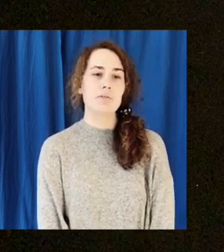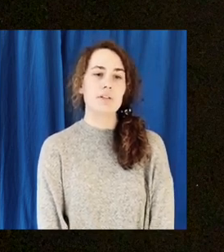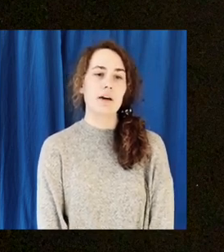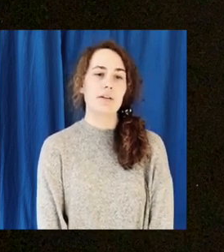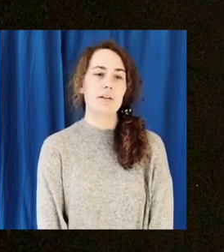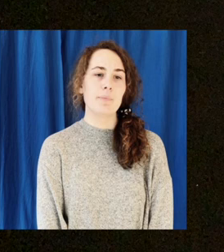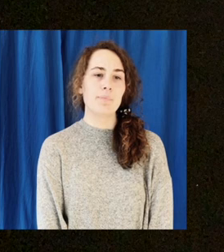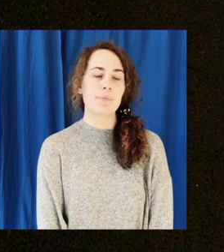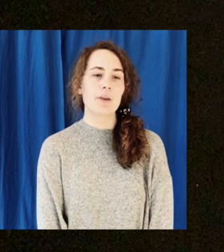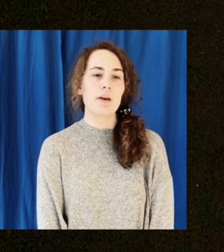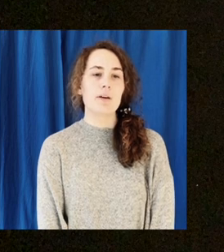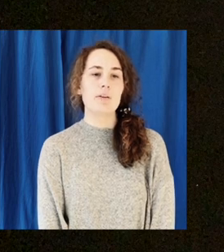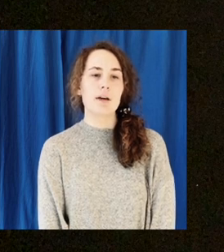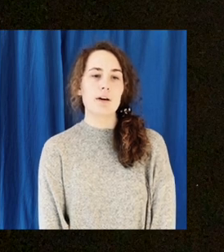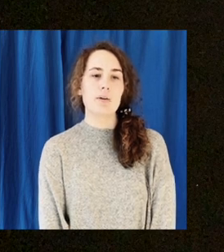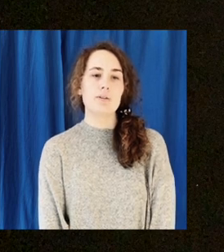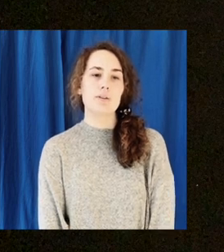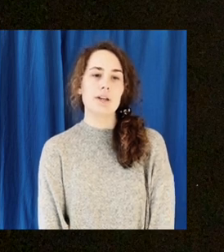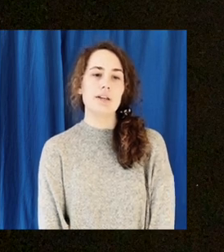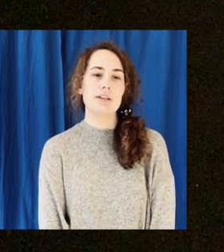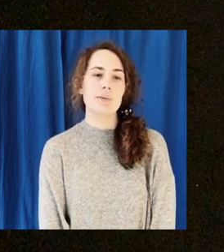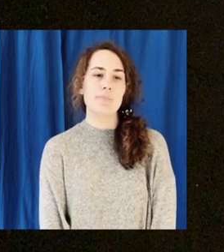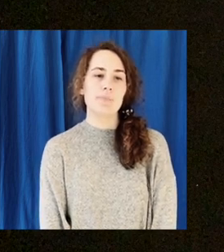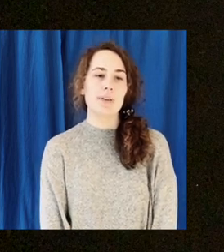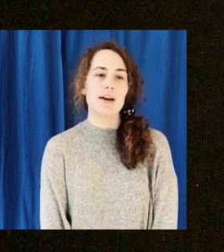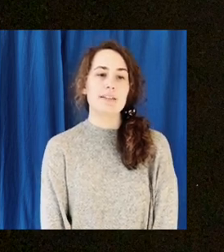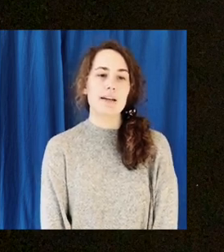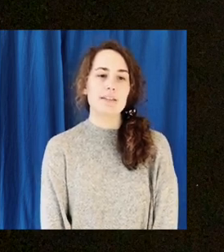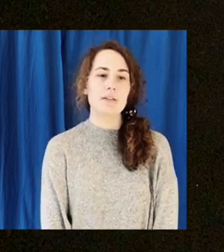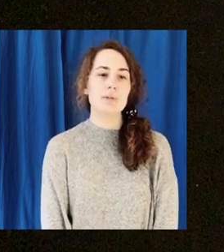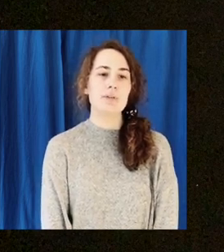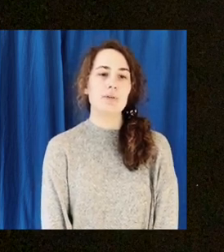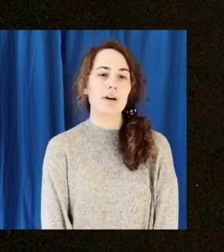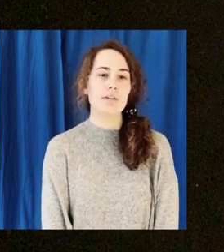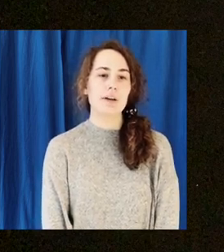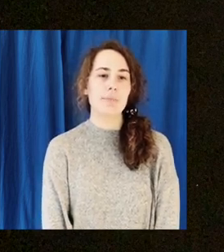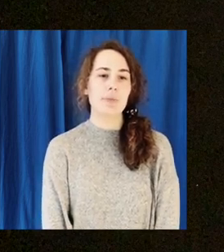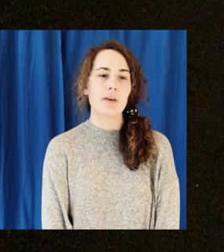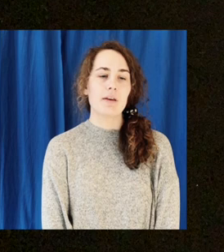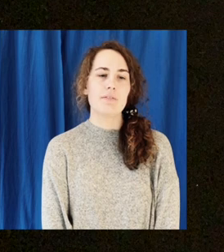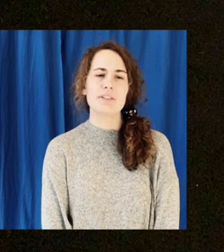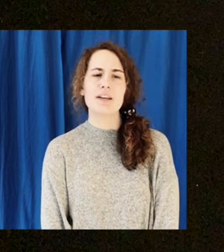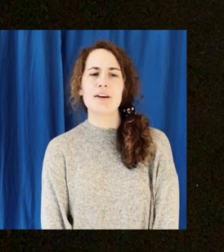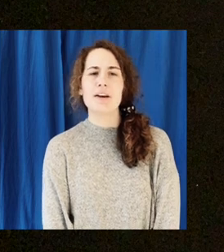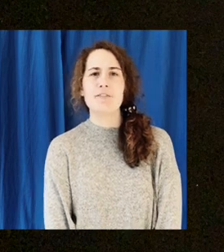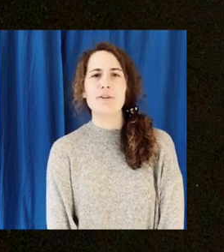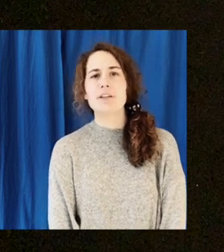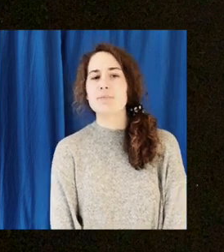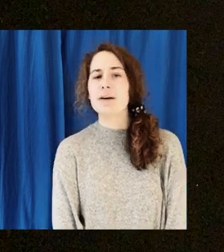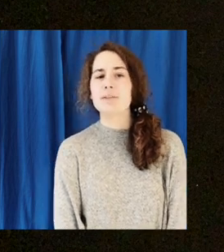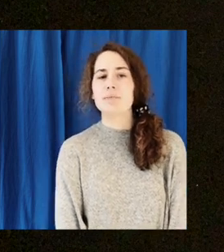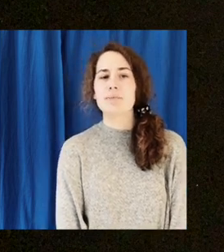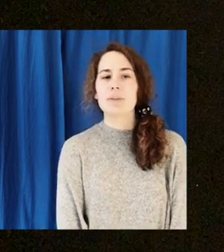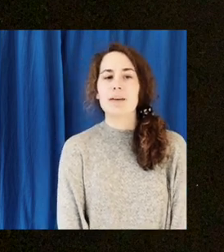sollen auf dieser Erde leben. Gott hat auch schon eine Idee. Als erstes muss die Dunkelheit weg. Wisst ihr, wie Gott